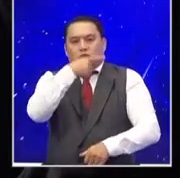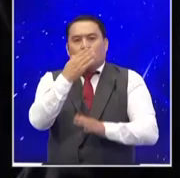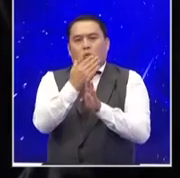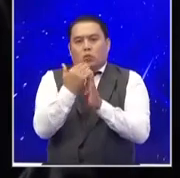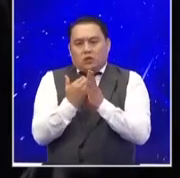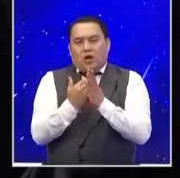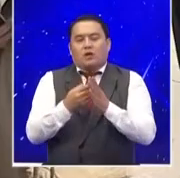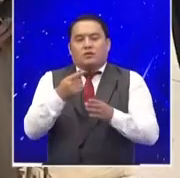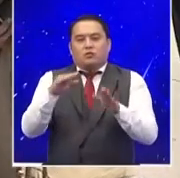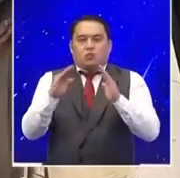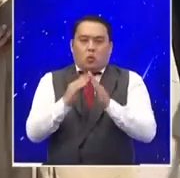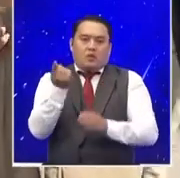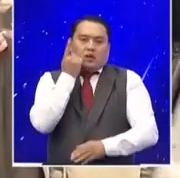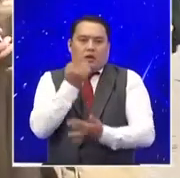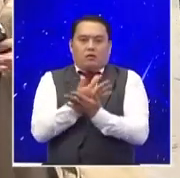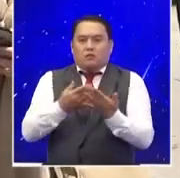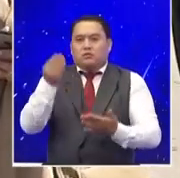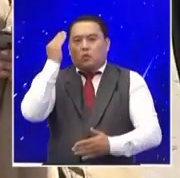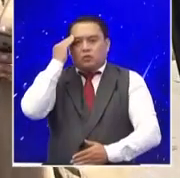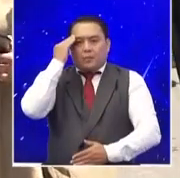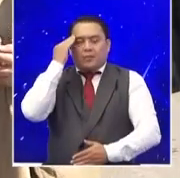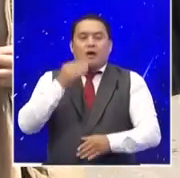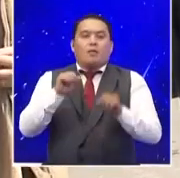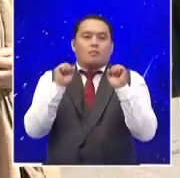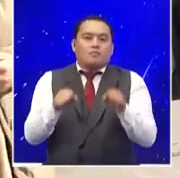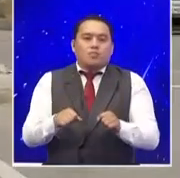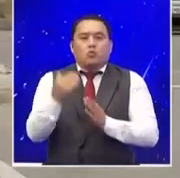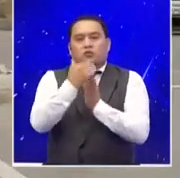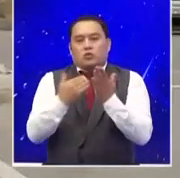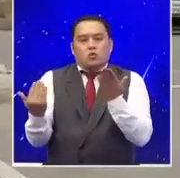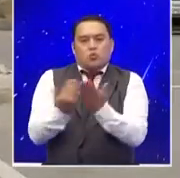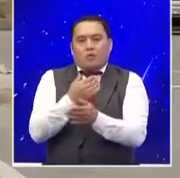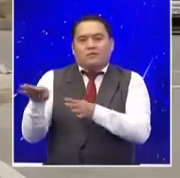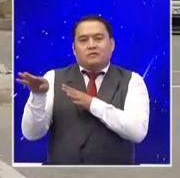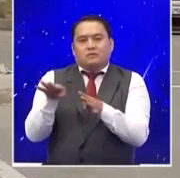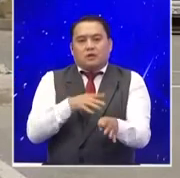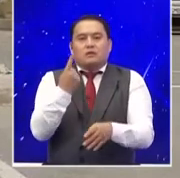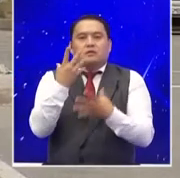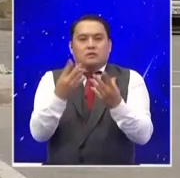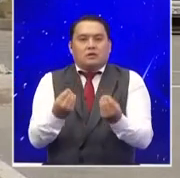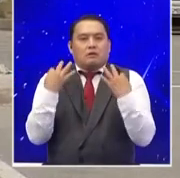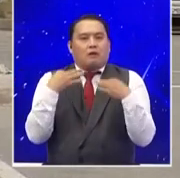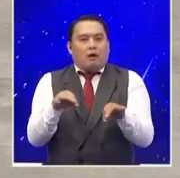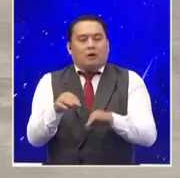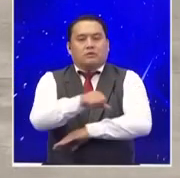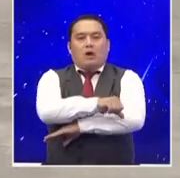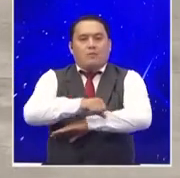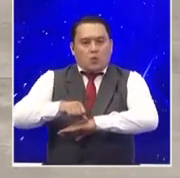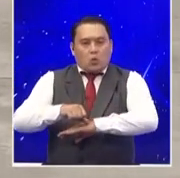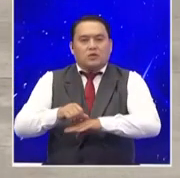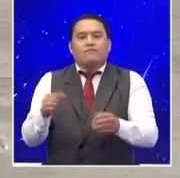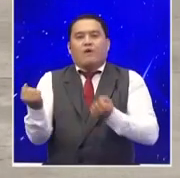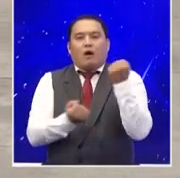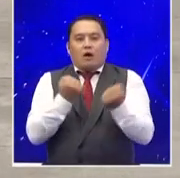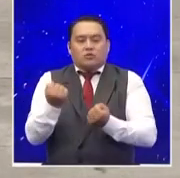порядковый номер прямо со смартфона различными способами. Также по стандартам нового сервиса, за день до разрешения пересечь пропускной пункт,